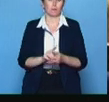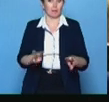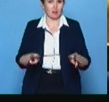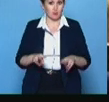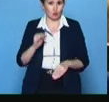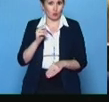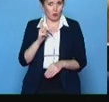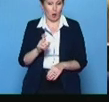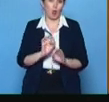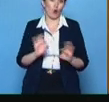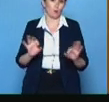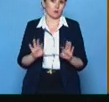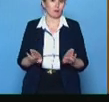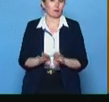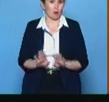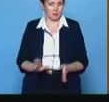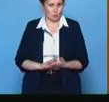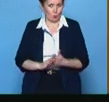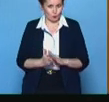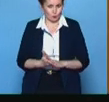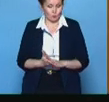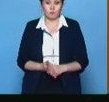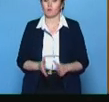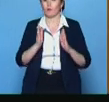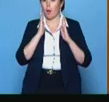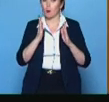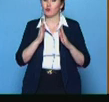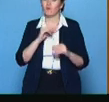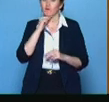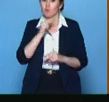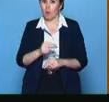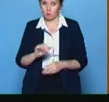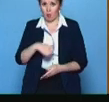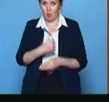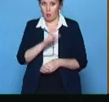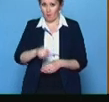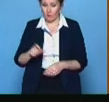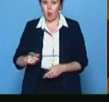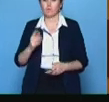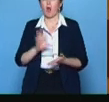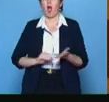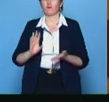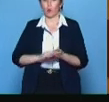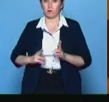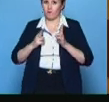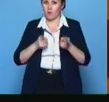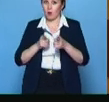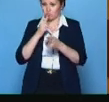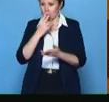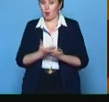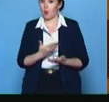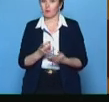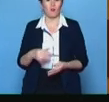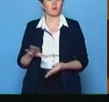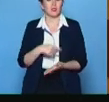их результаты. Обращаем внимание глав о том, что повторные выезды показали, что не все замечания